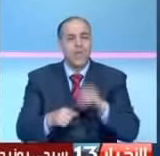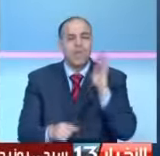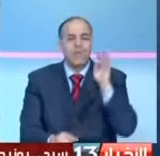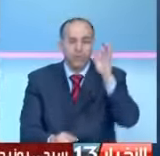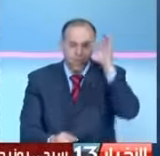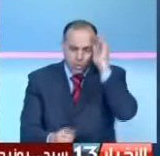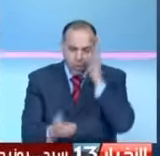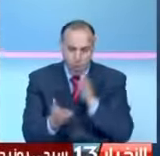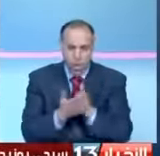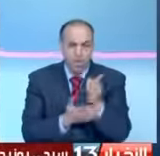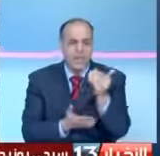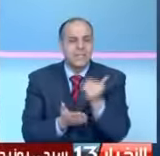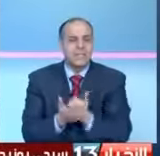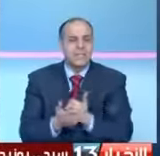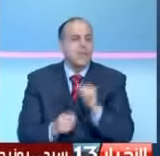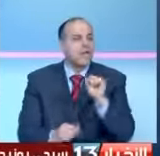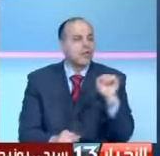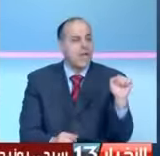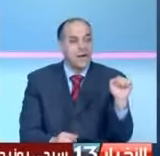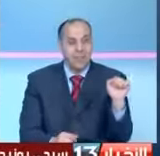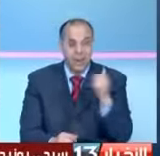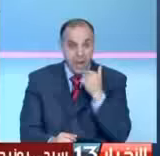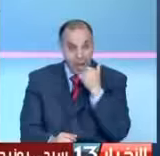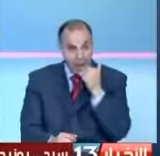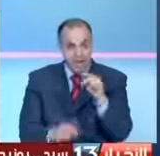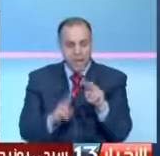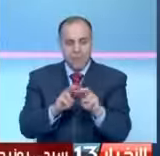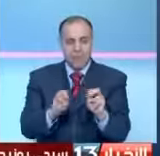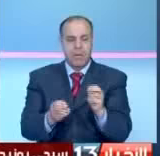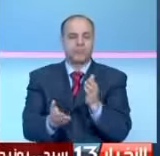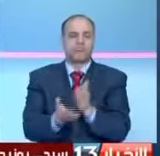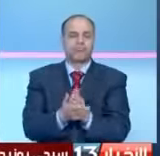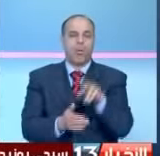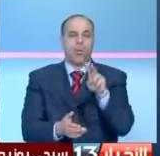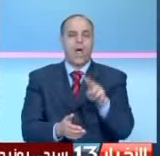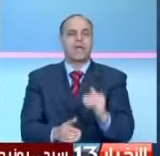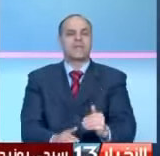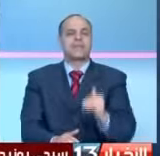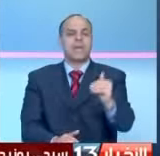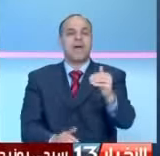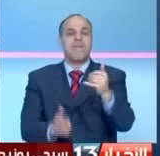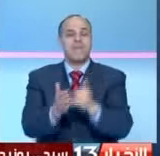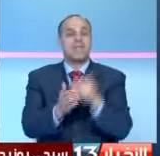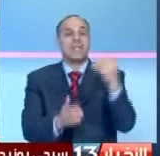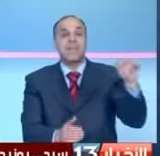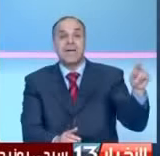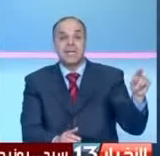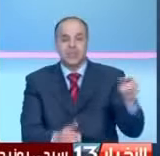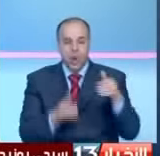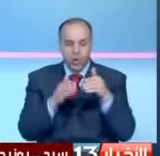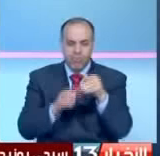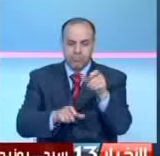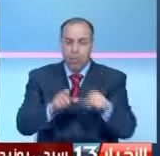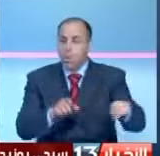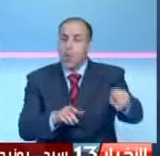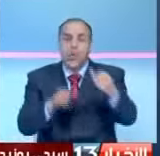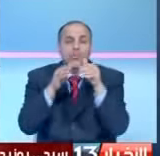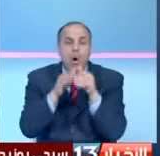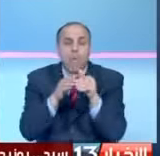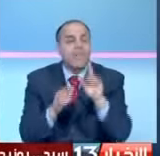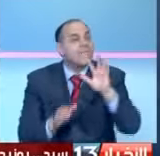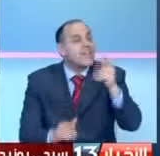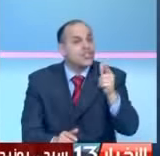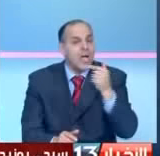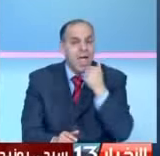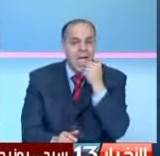التونسي للحقوق الاقتصادية والاجتماعية الذي يبحث حقيقة الواقع التنموي بالمكناس ومطالب أبناء الجهة التي تتمثل